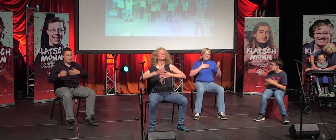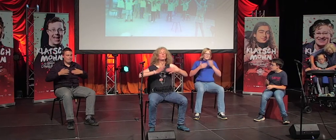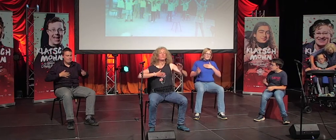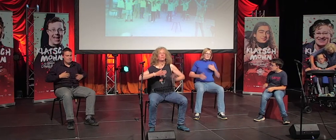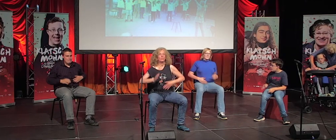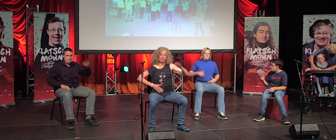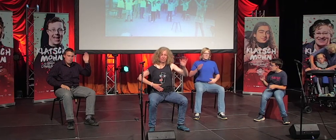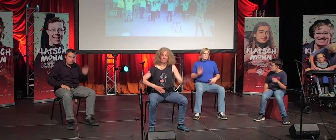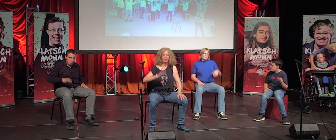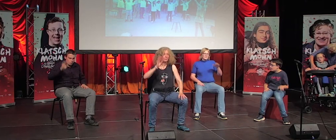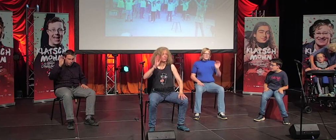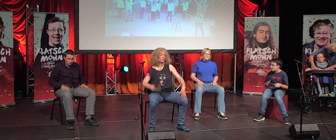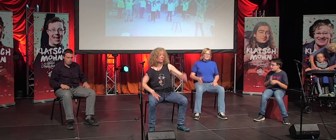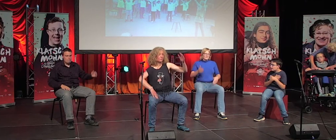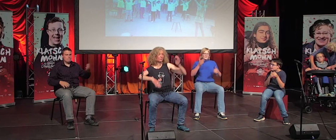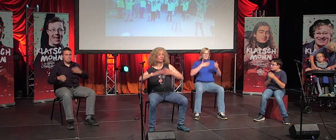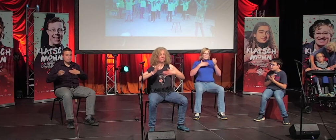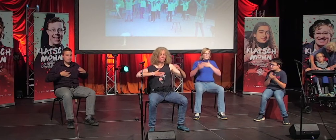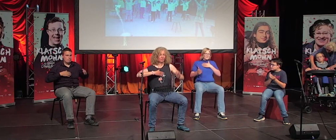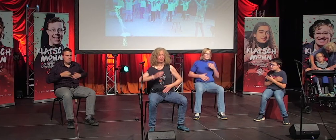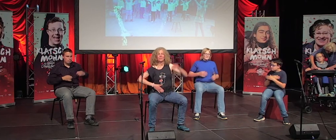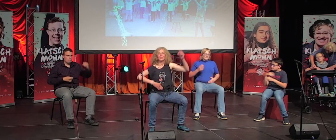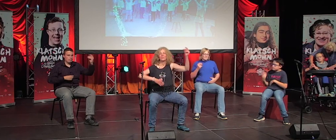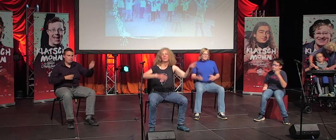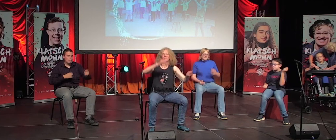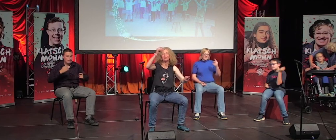was never on the ground. I've got no